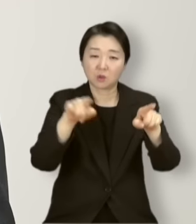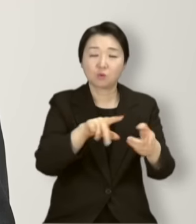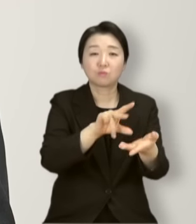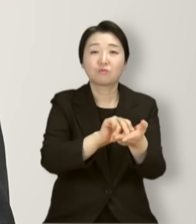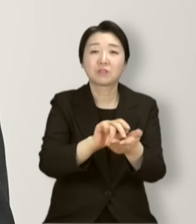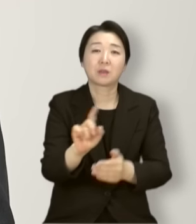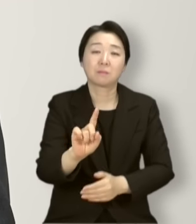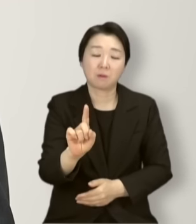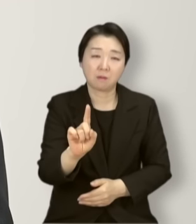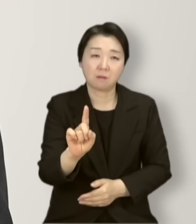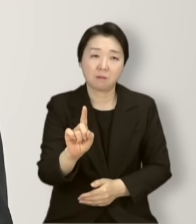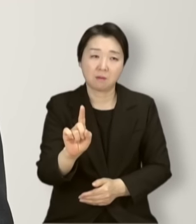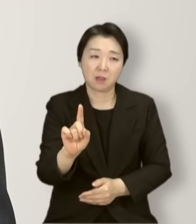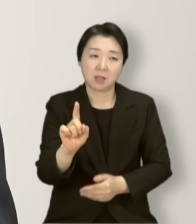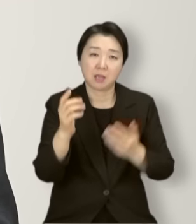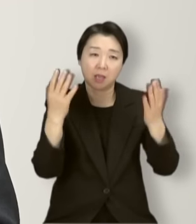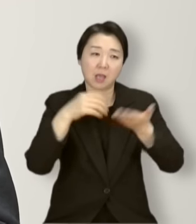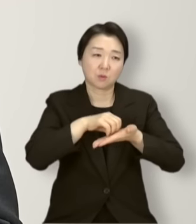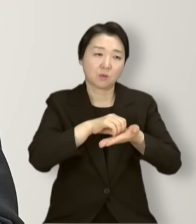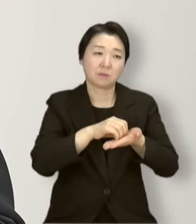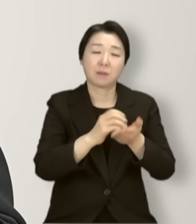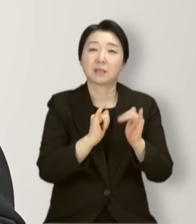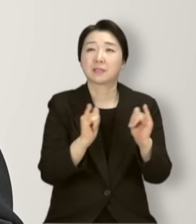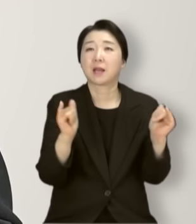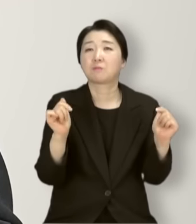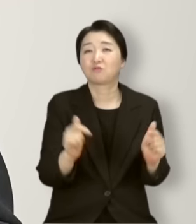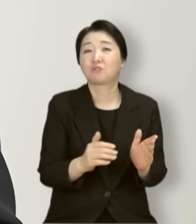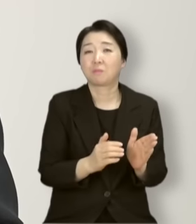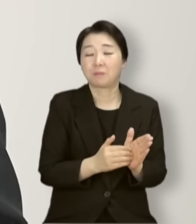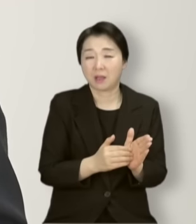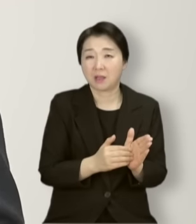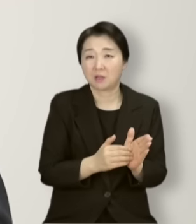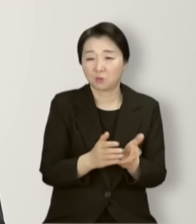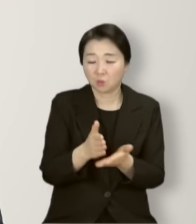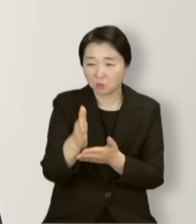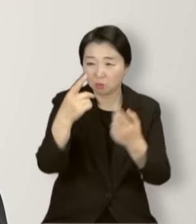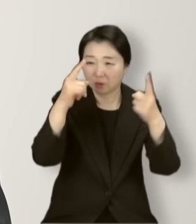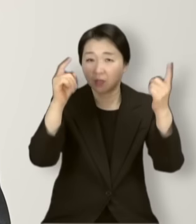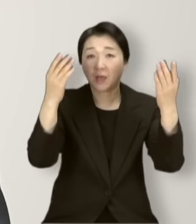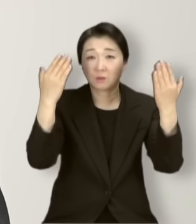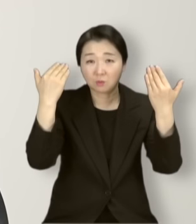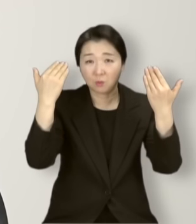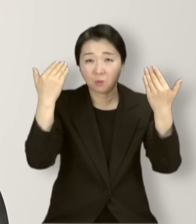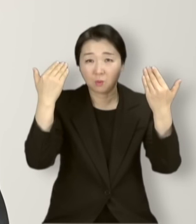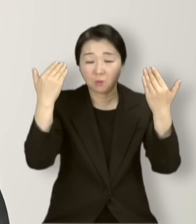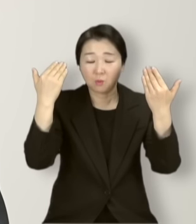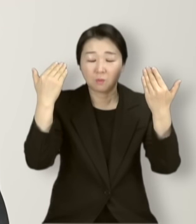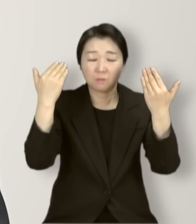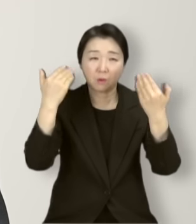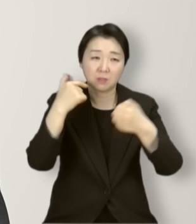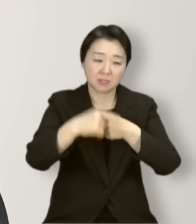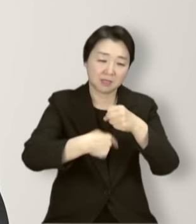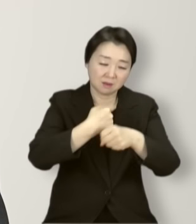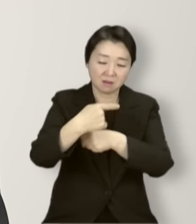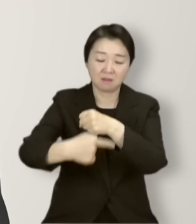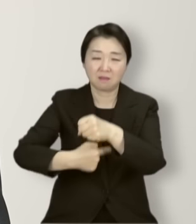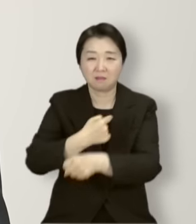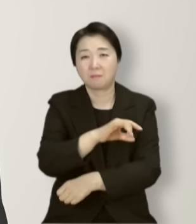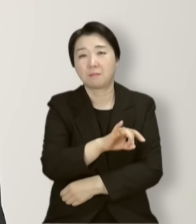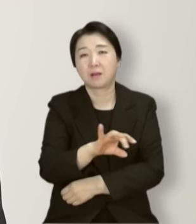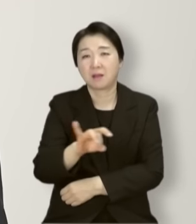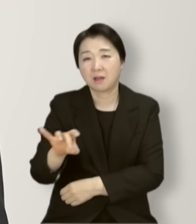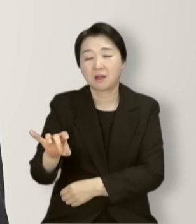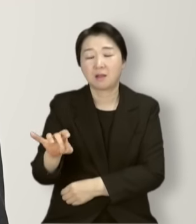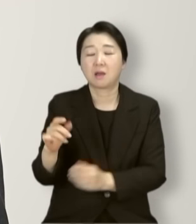뭐 그리고 사실 이 여러 전문 대학교가 해마다 이 많은